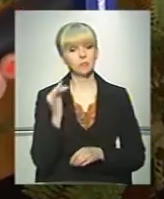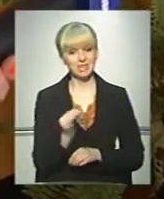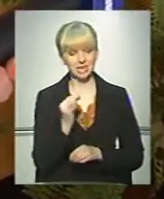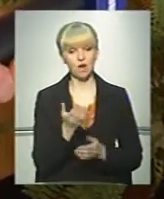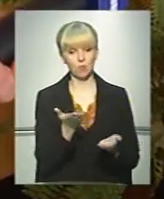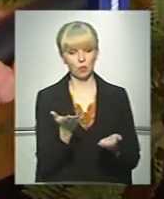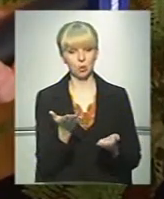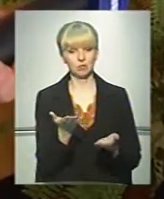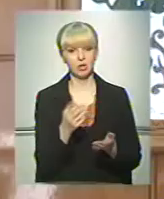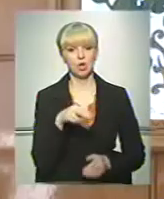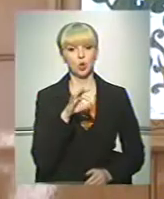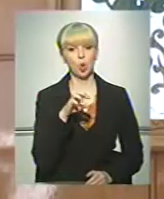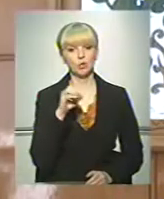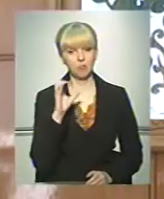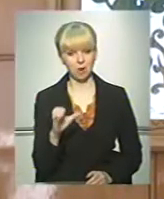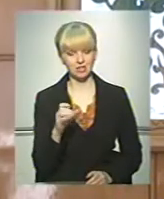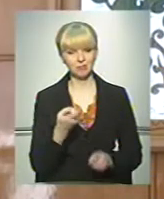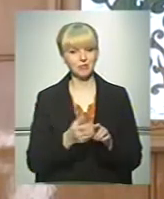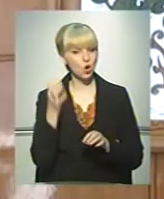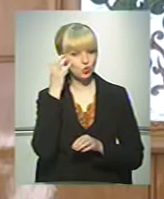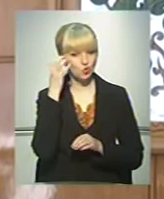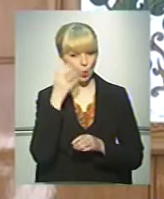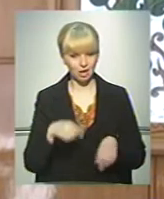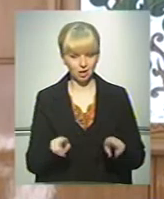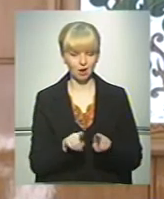от Донбас, бачите, та чорна така,